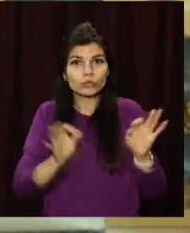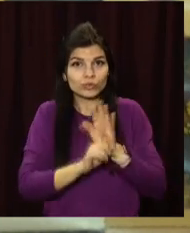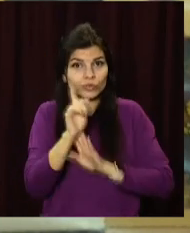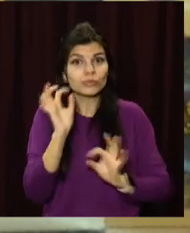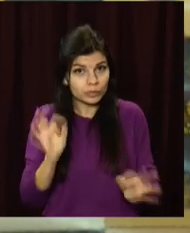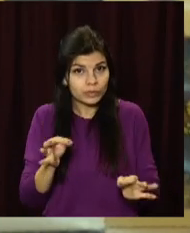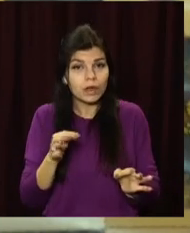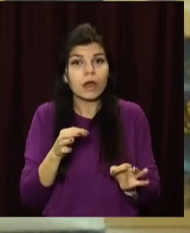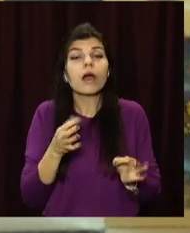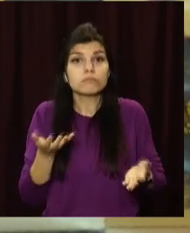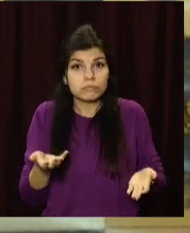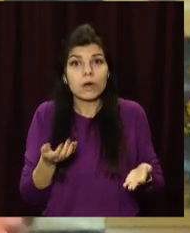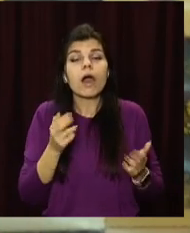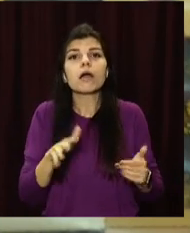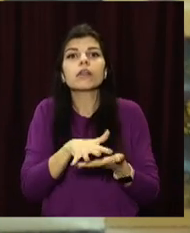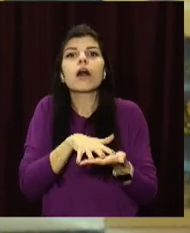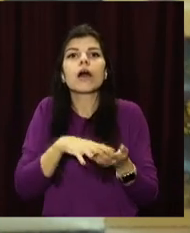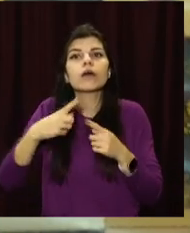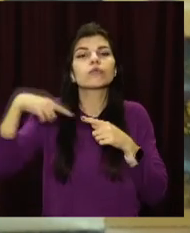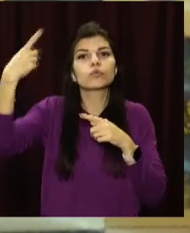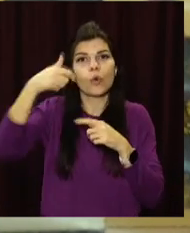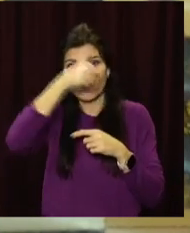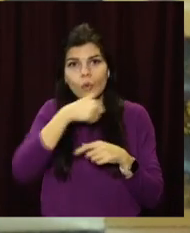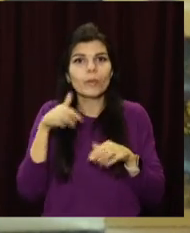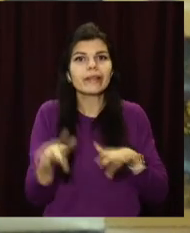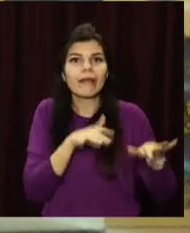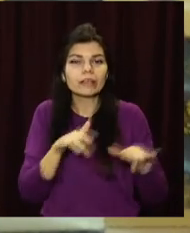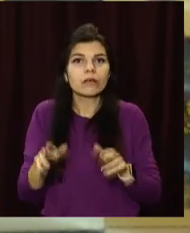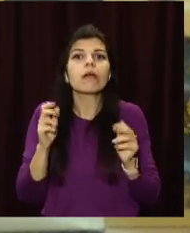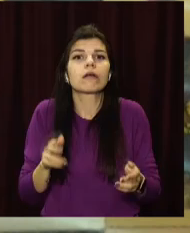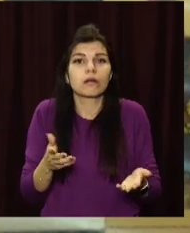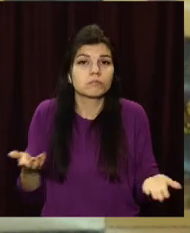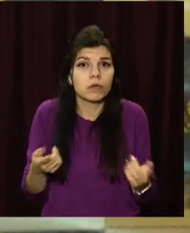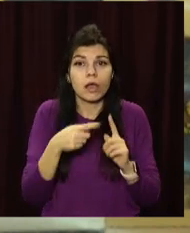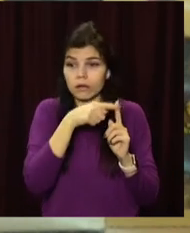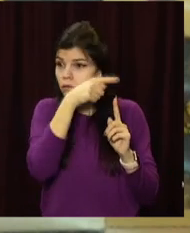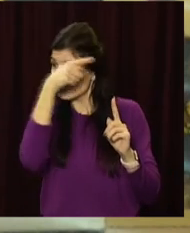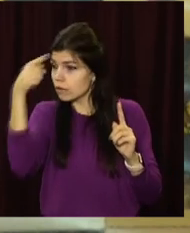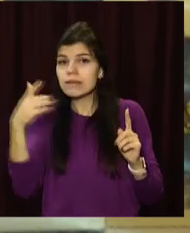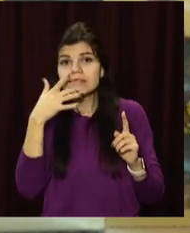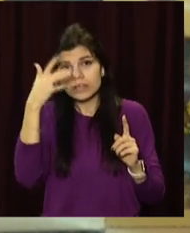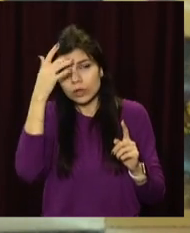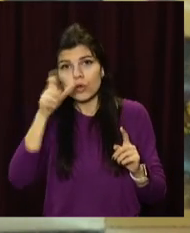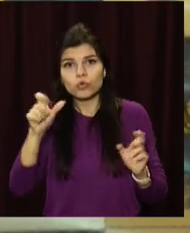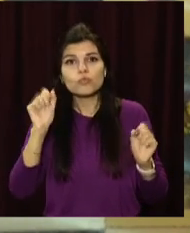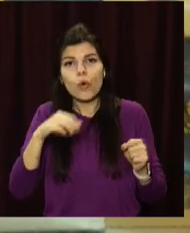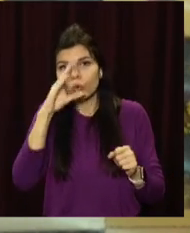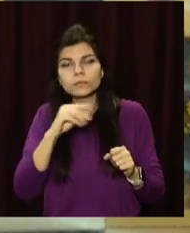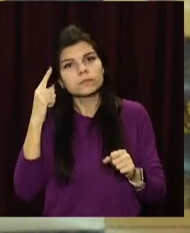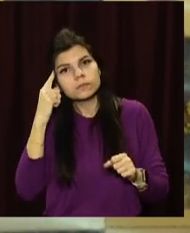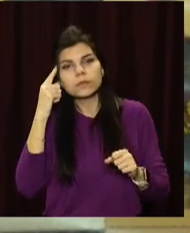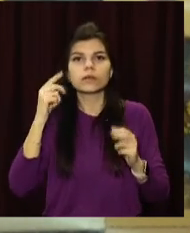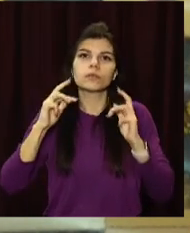сезон. І вже як буде діяти наступного року, невідомо. Тобто протягом літа люди можуть